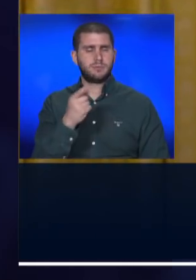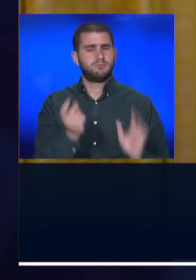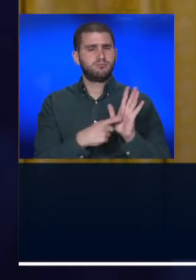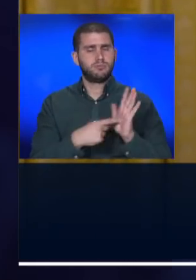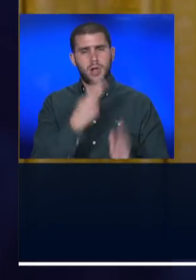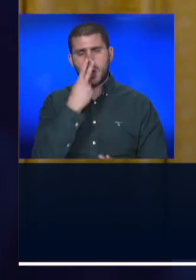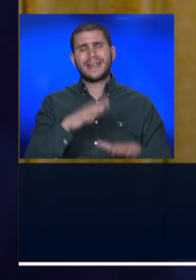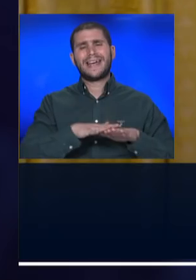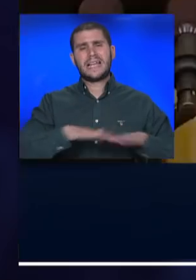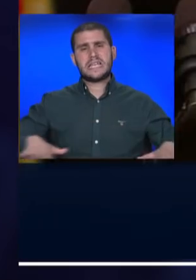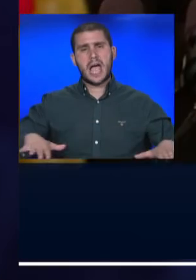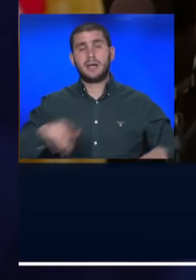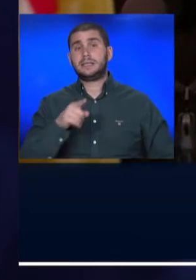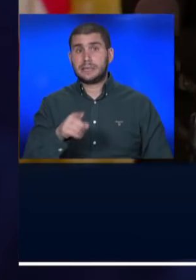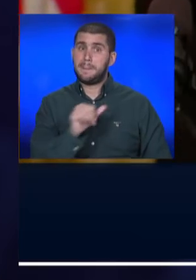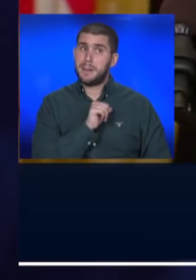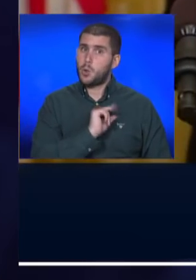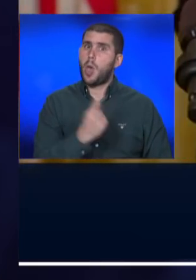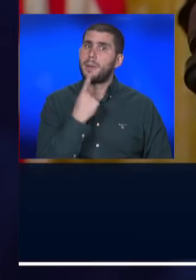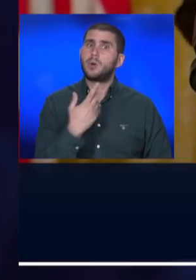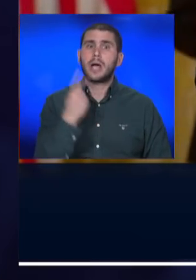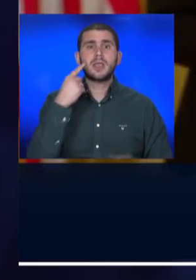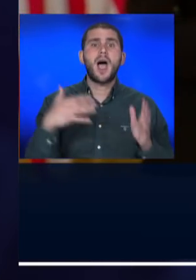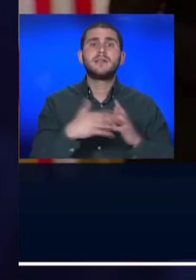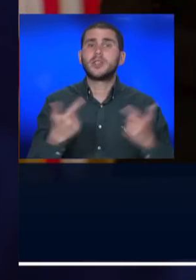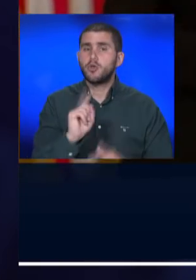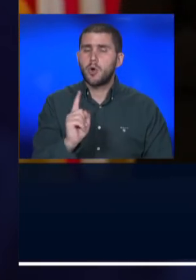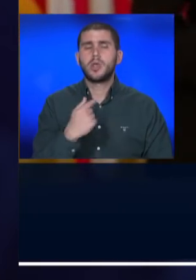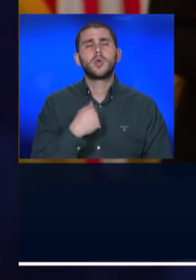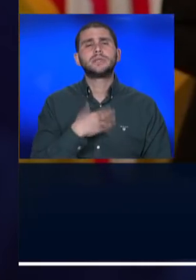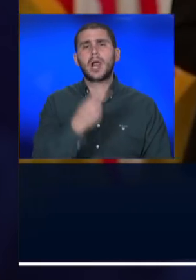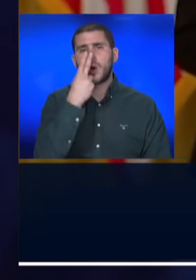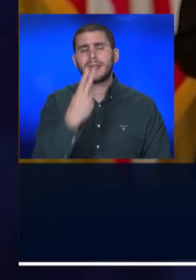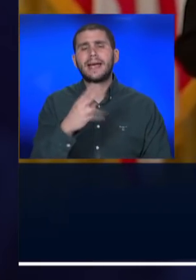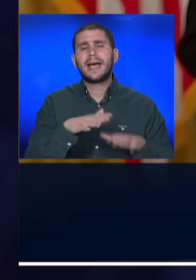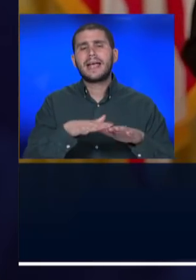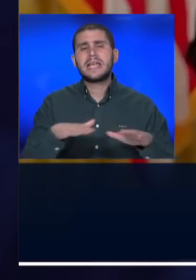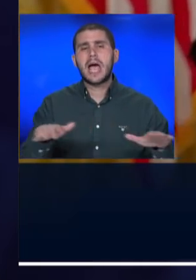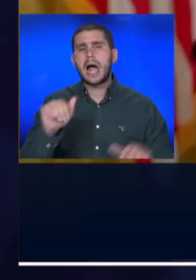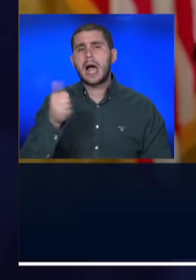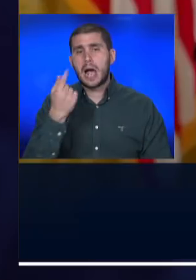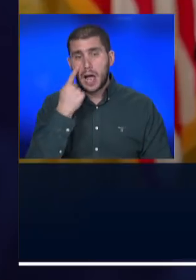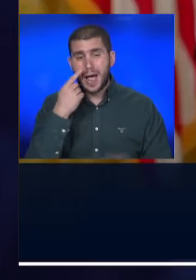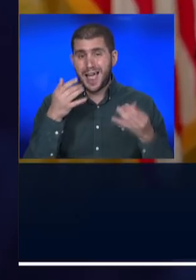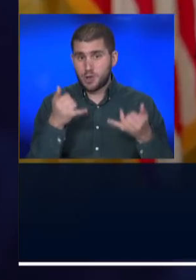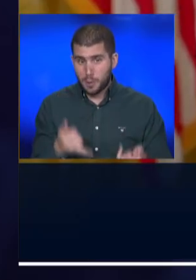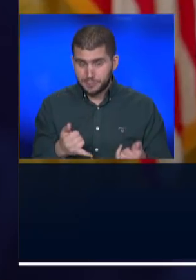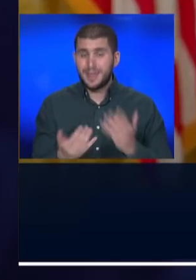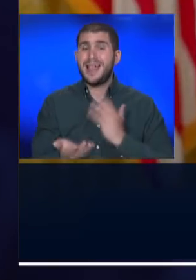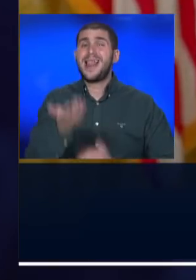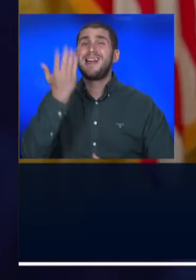וזה אגב מעניין, הוא לא אומר אני רוצה לראות הפסקת אש היום, אני רוצה לראות רגיעה היום, לקראת הפסקת